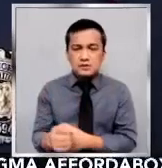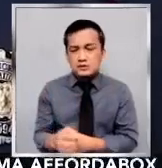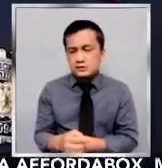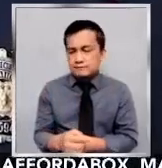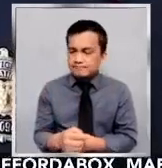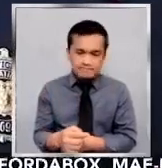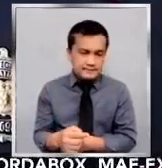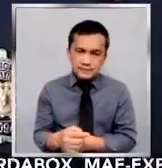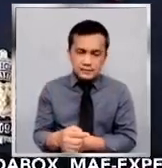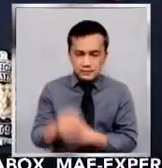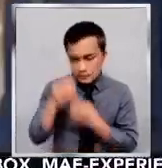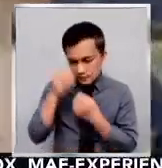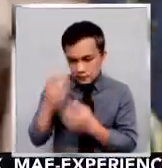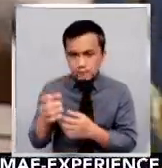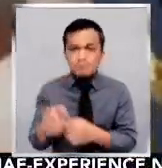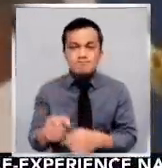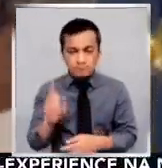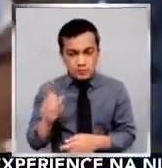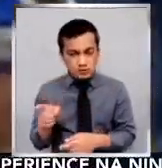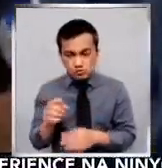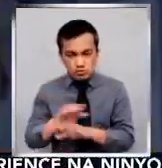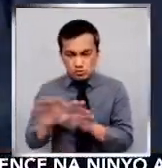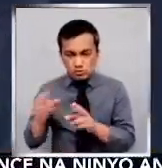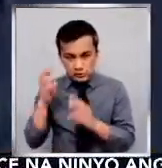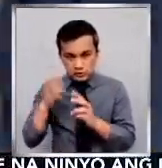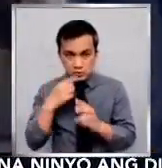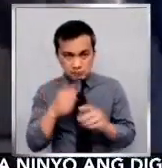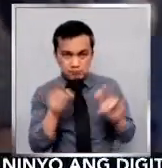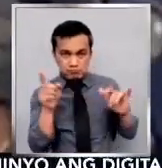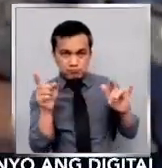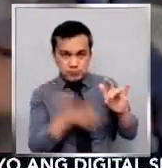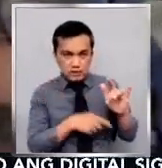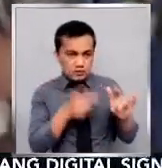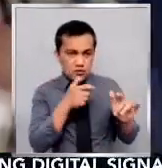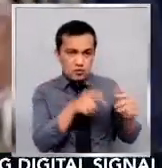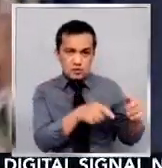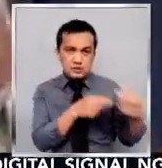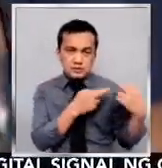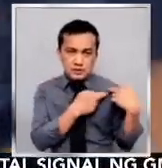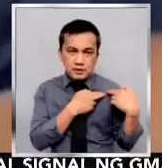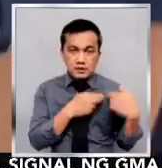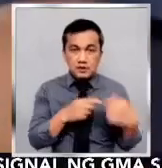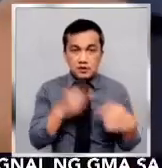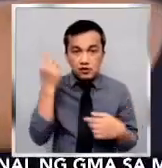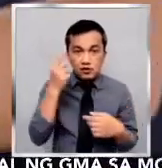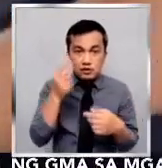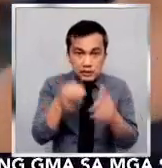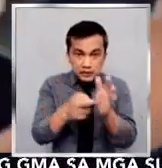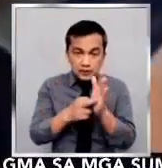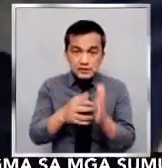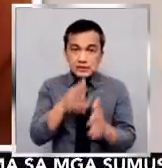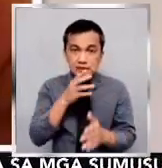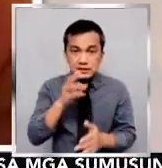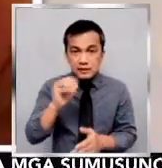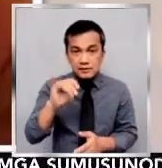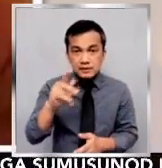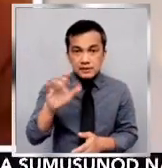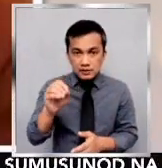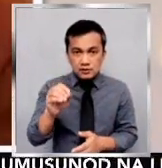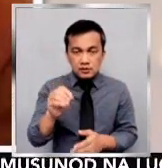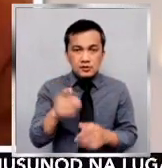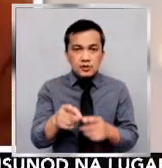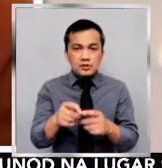mananagot ang responsable nito. Tanging hiling daw ng ina ni Magsayo, makamit ang hustisya sa sinapit ng kanyang